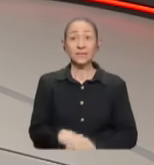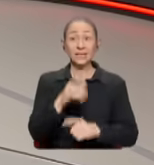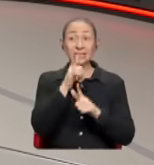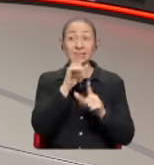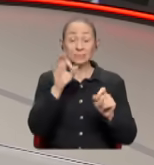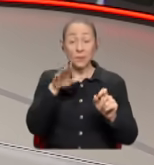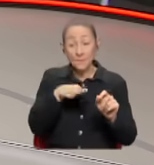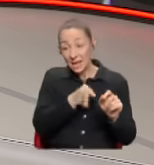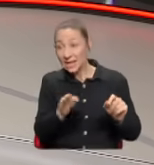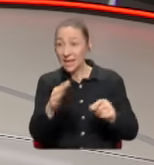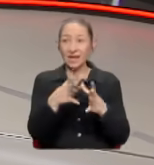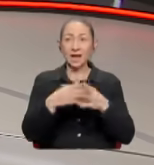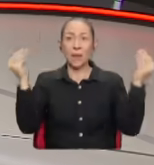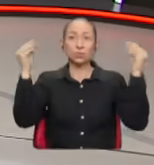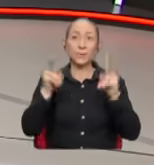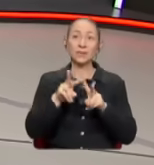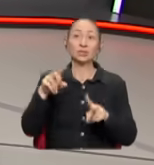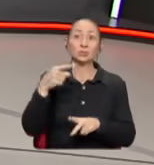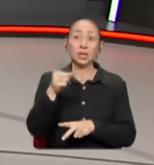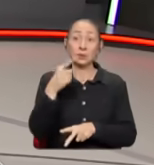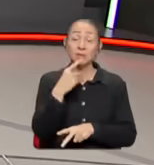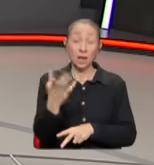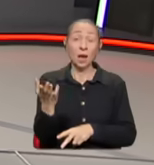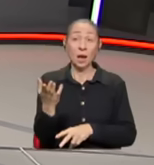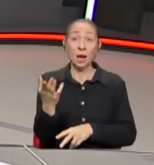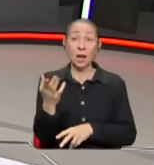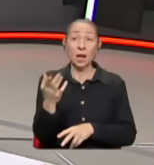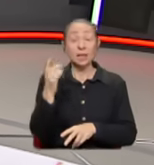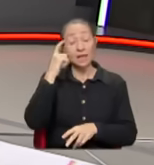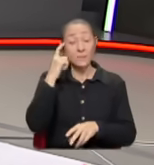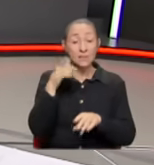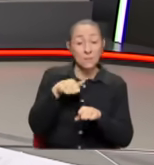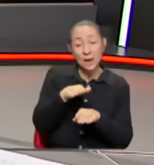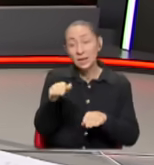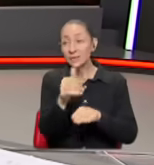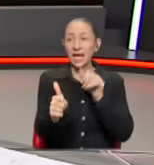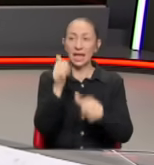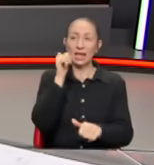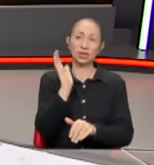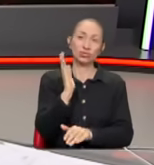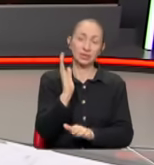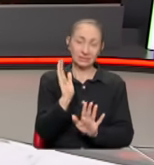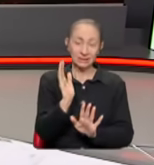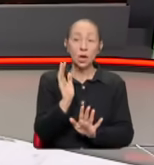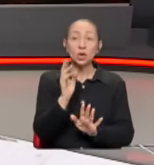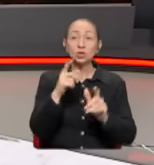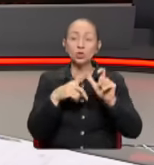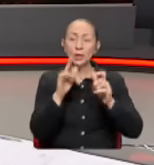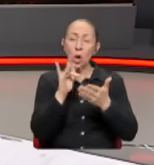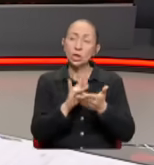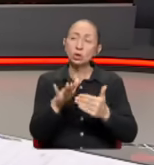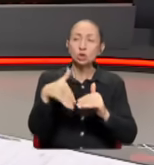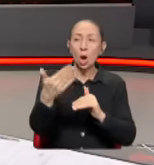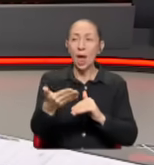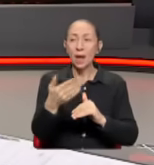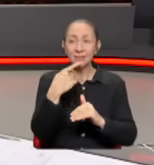bir patikada kayboldu Mehmet Şimşek. Dedi ya tahmin patikamıza geri döneceğiz. Şubat ortalarından